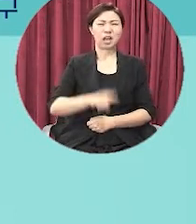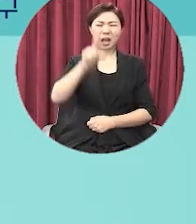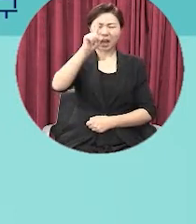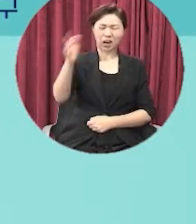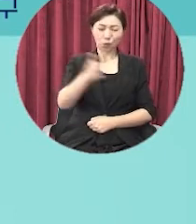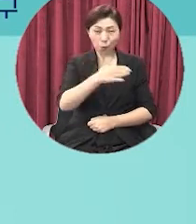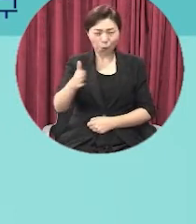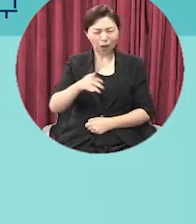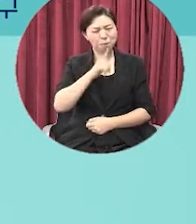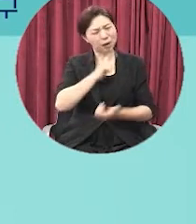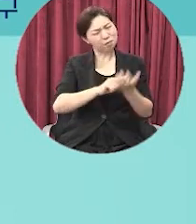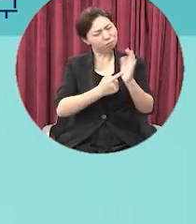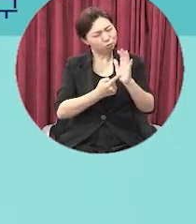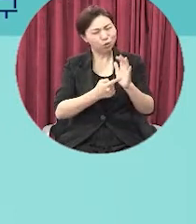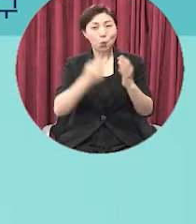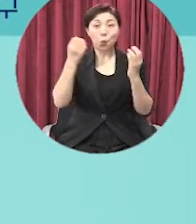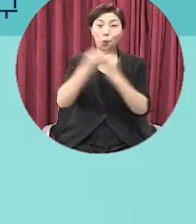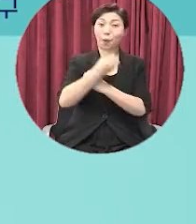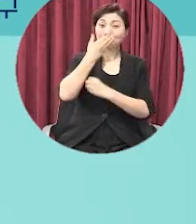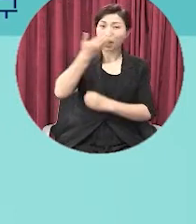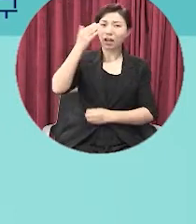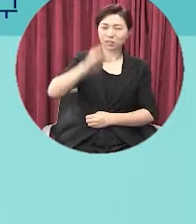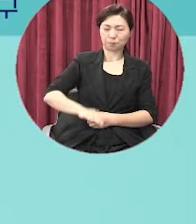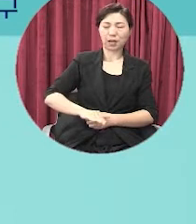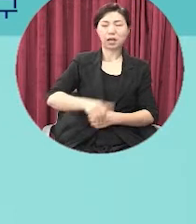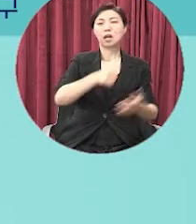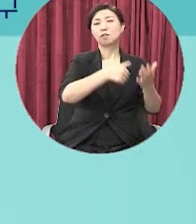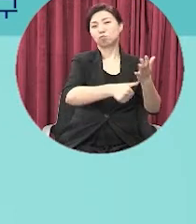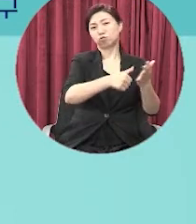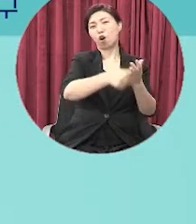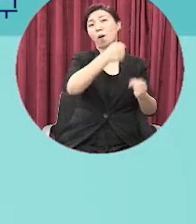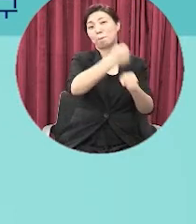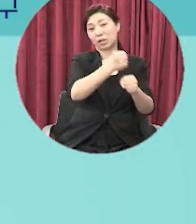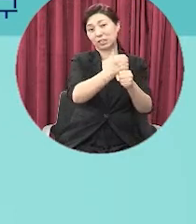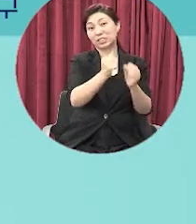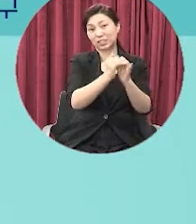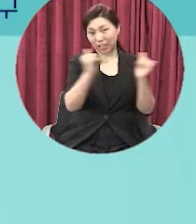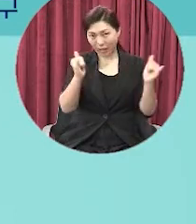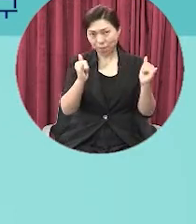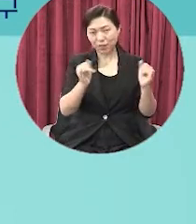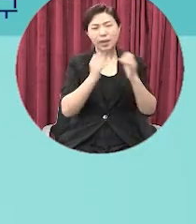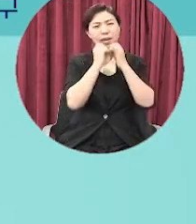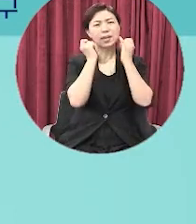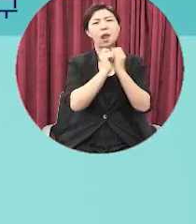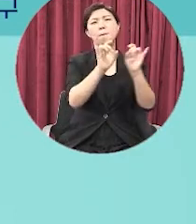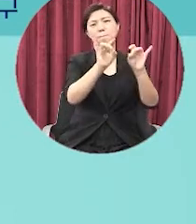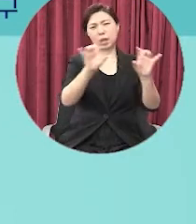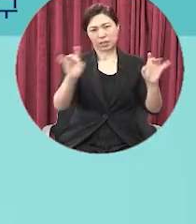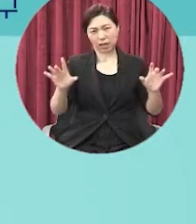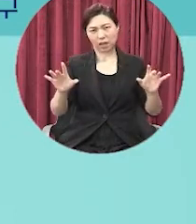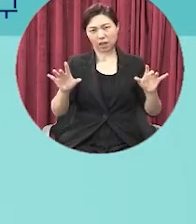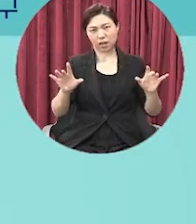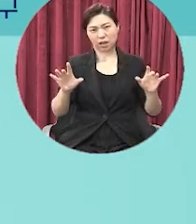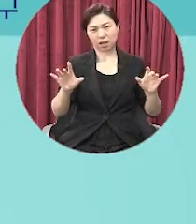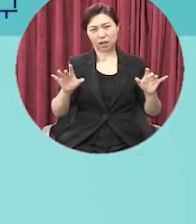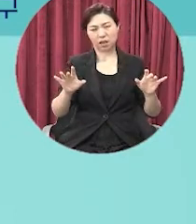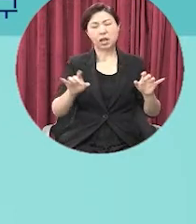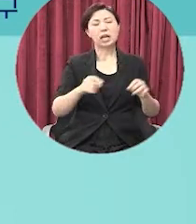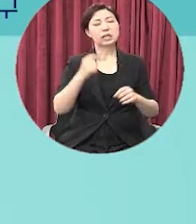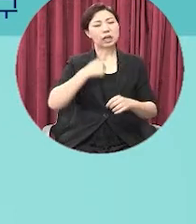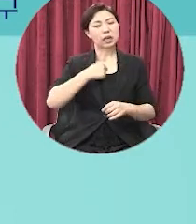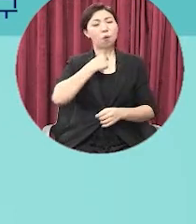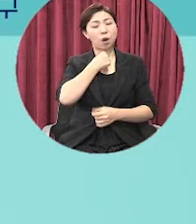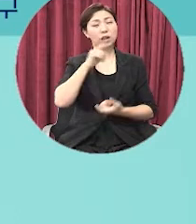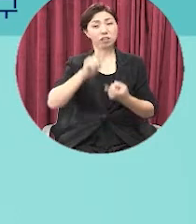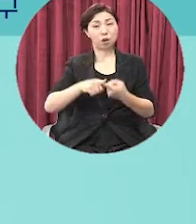좀 뭐해서 제가 쭉 한체 장비를 만드시는 분 별로 독자적인 k8 아 구조나 형식을 제안 할지 이걸